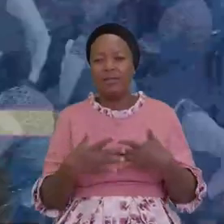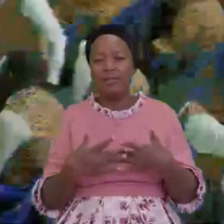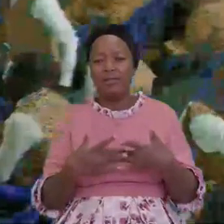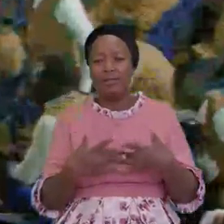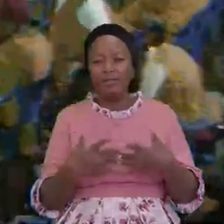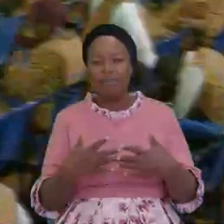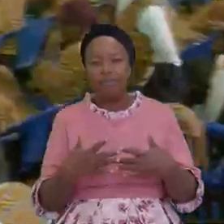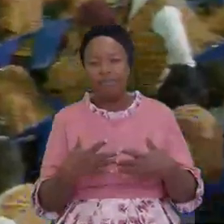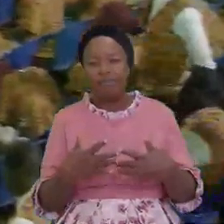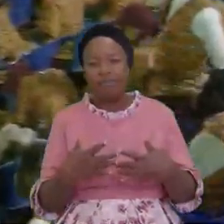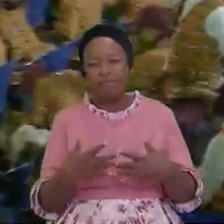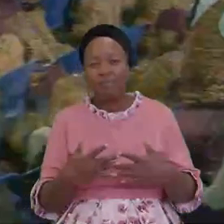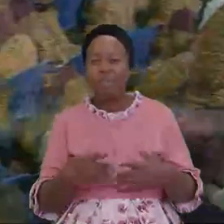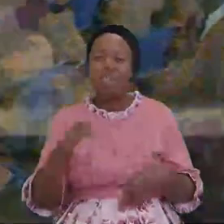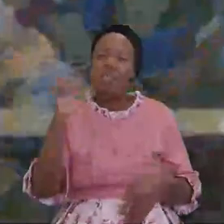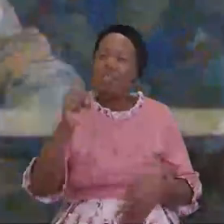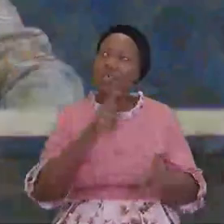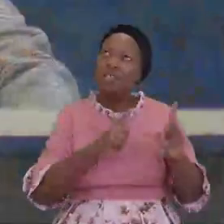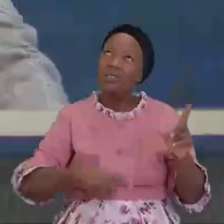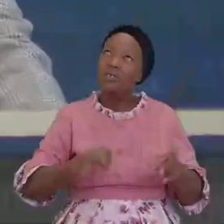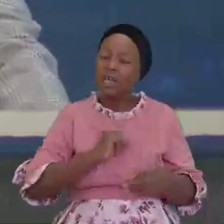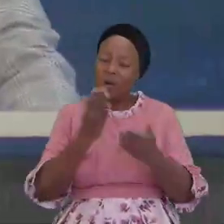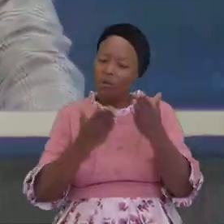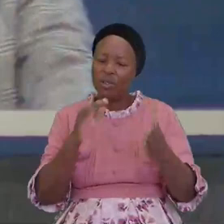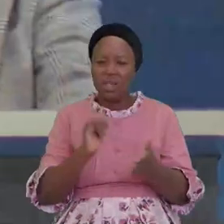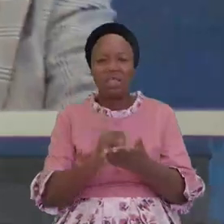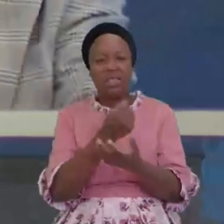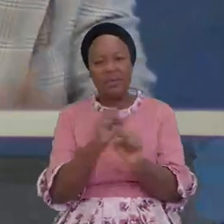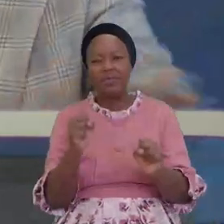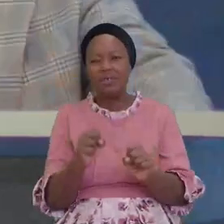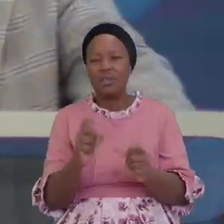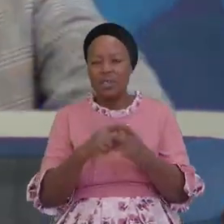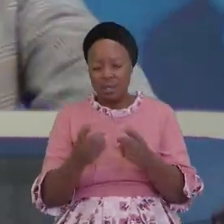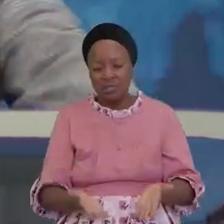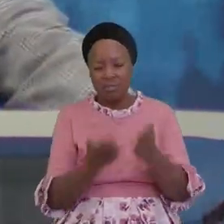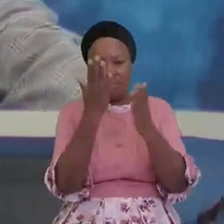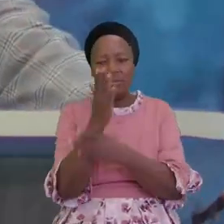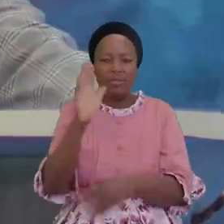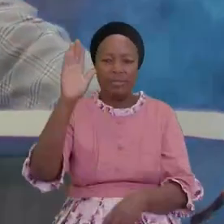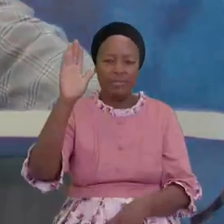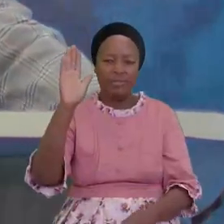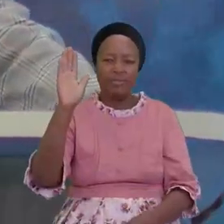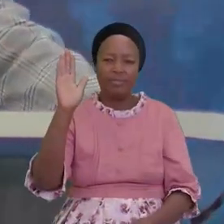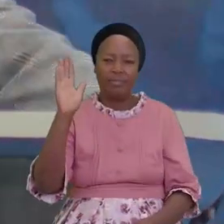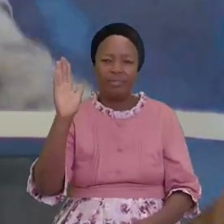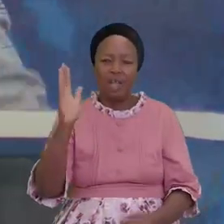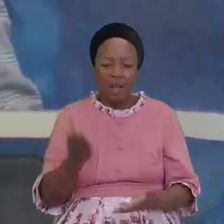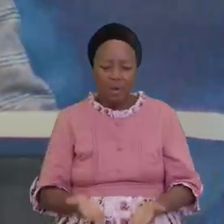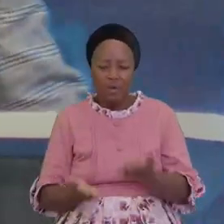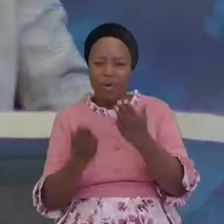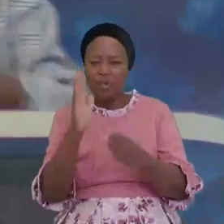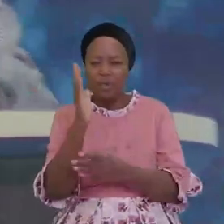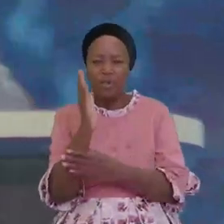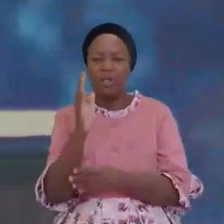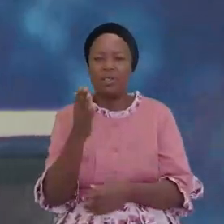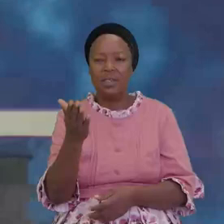La plus grande possession de la terre. Oui, Seigneur, je veux le salut. Tu